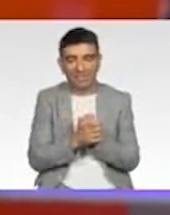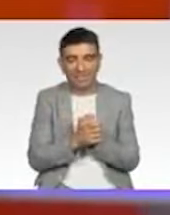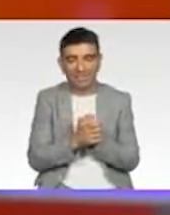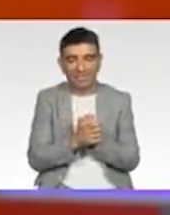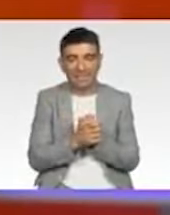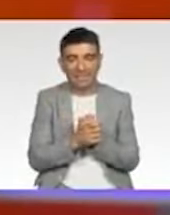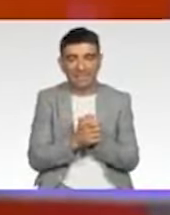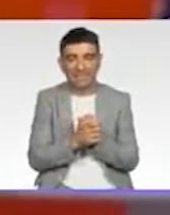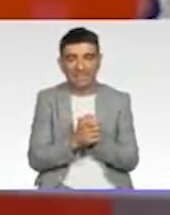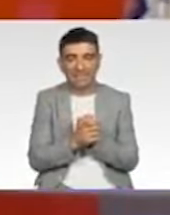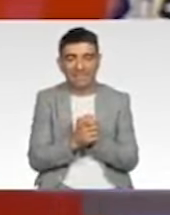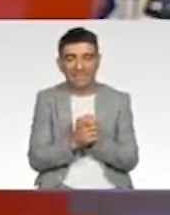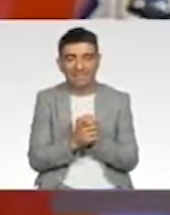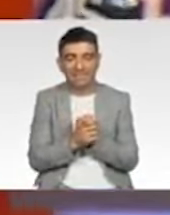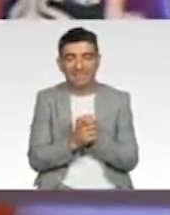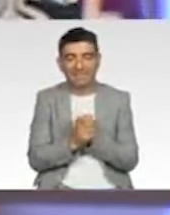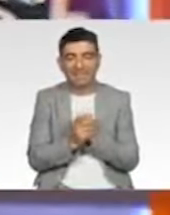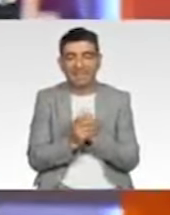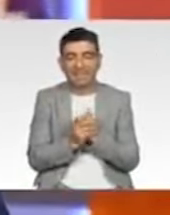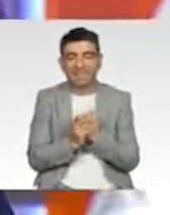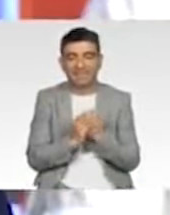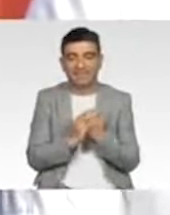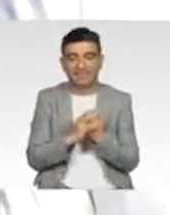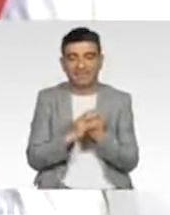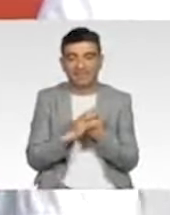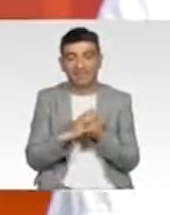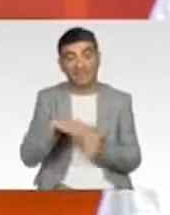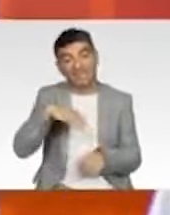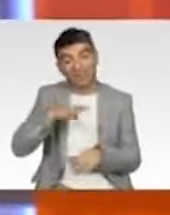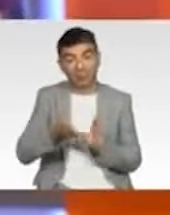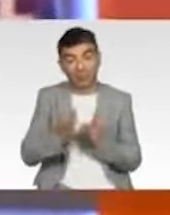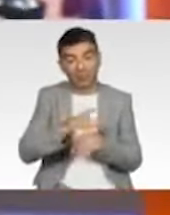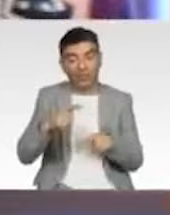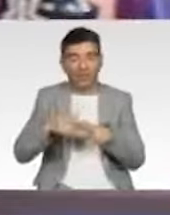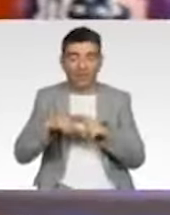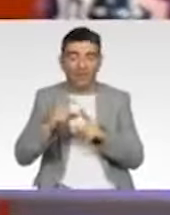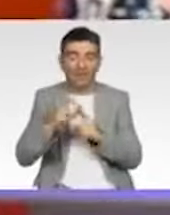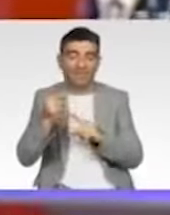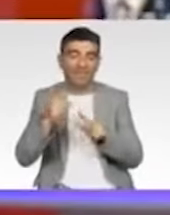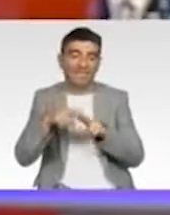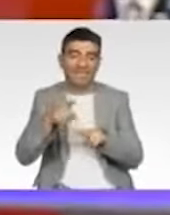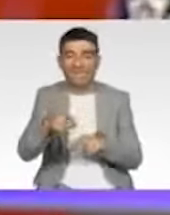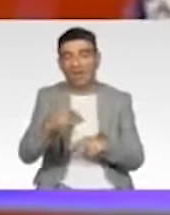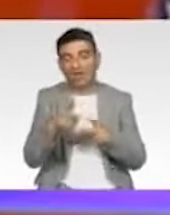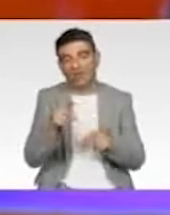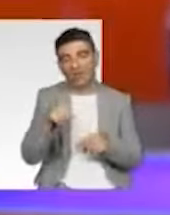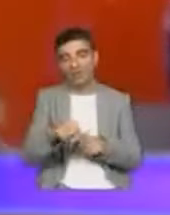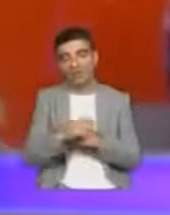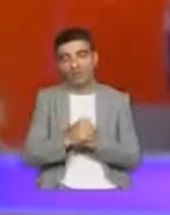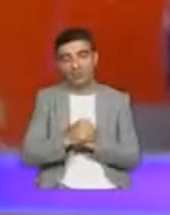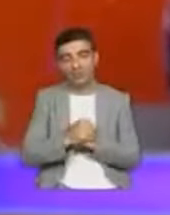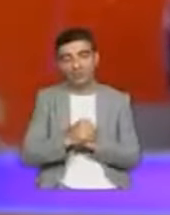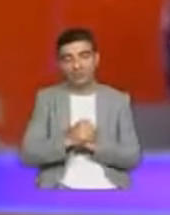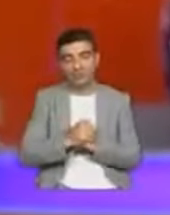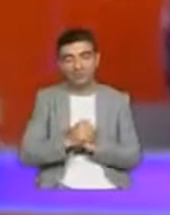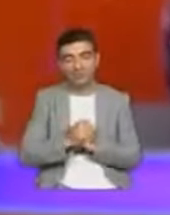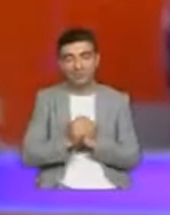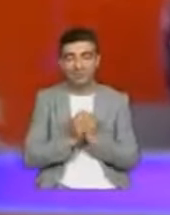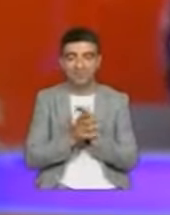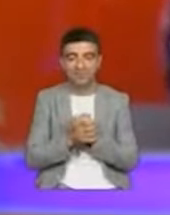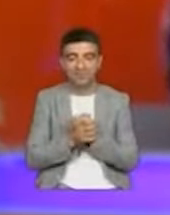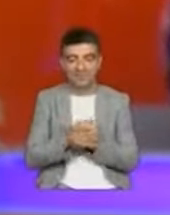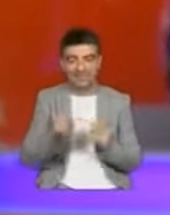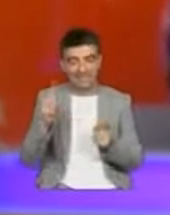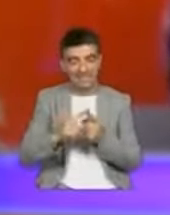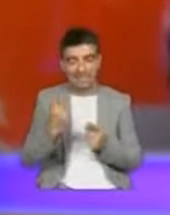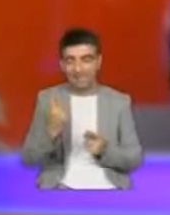Reklamımız geldi de. Ya hadi ya. Kız fa değil ha. Reklamlardan sonra Fadile ya. Açacağım bunu artık. Hadi bakalım. Reklamlardan sonra açacağım. Kısa